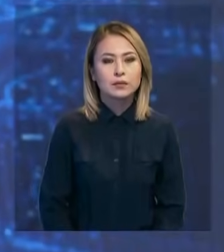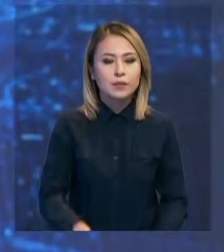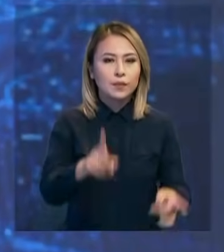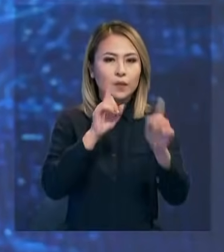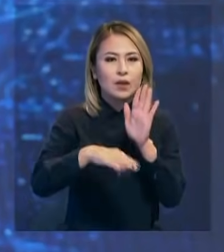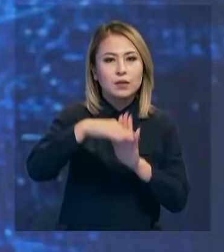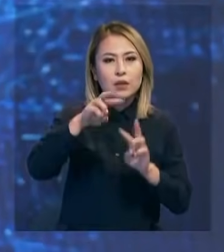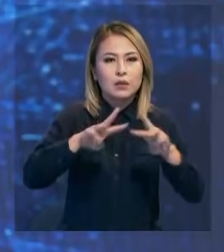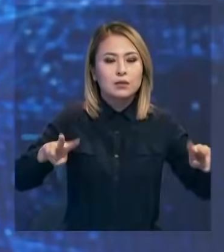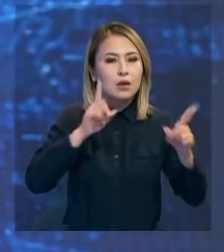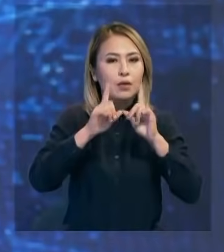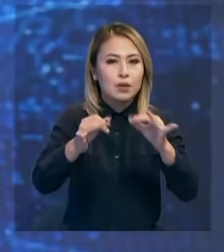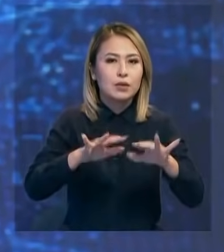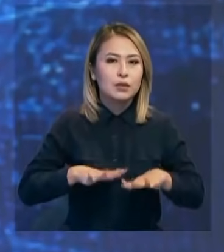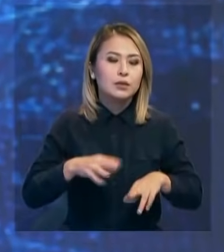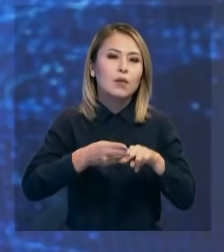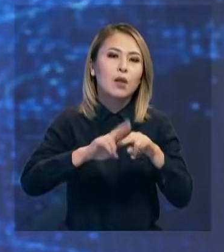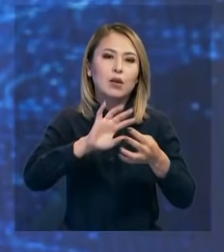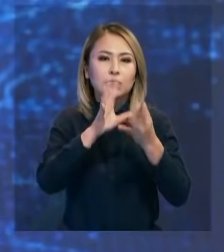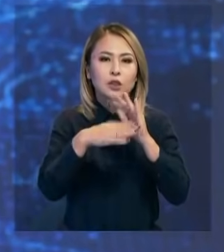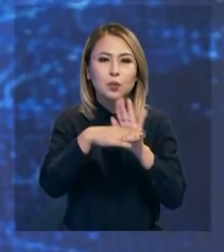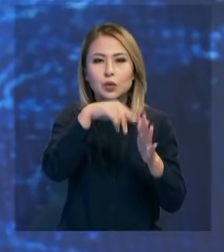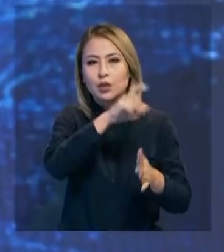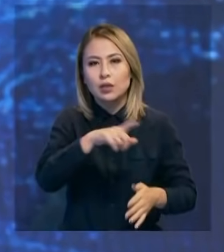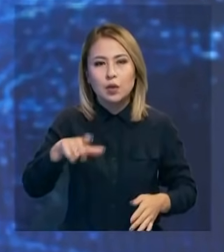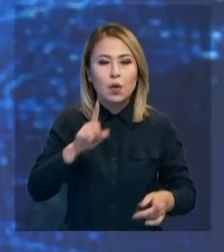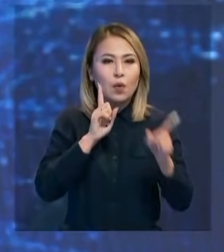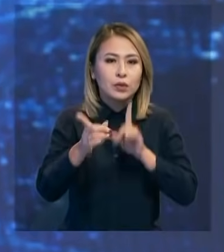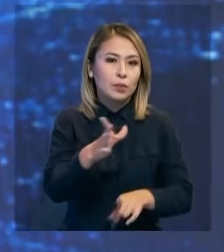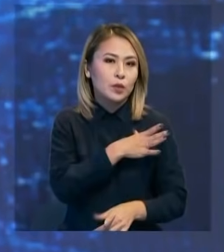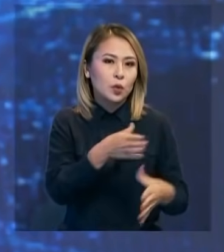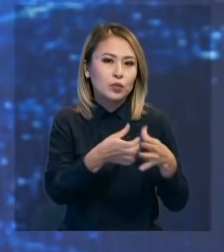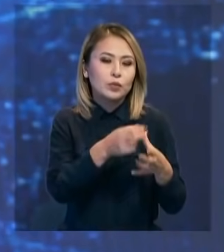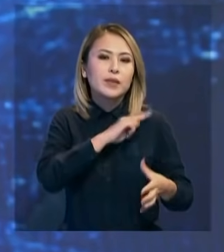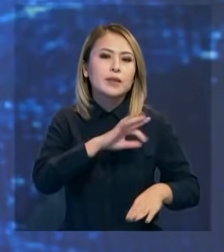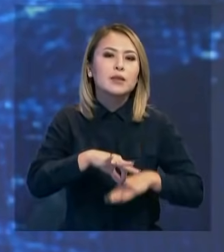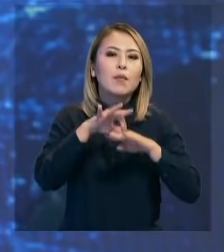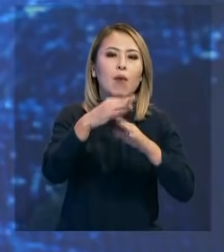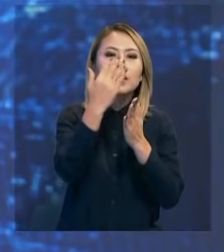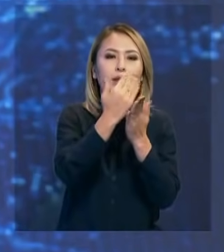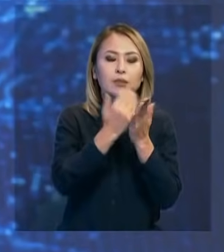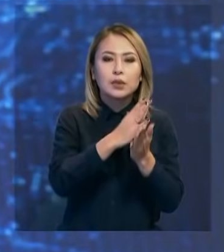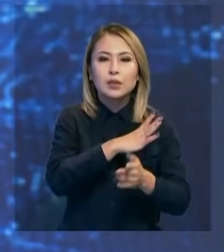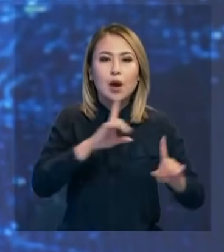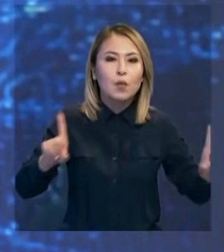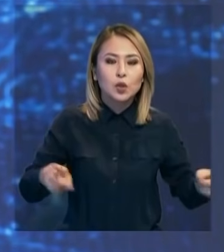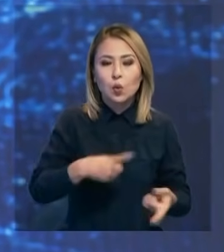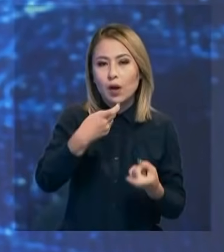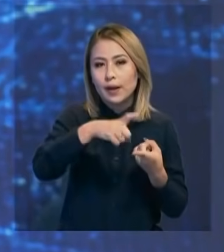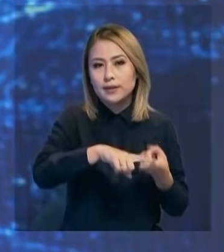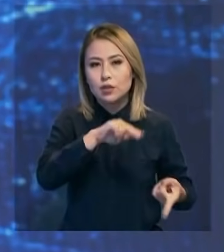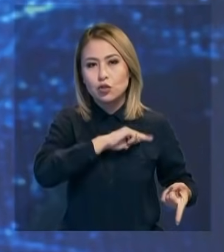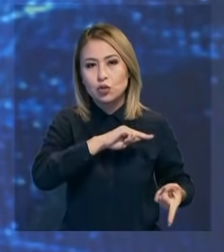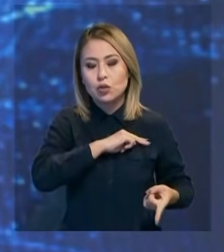Сенатта жаңартылған құрамдағы өңір депутаттық тобының отырысы өтті. Аталған топтың жұмысындағы негізгі бағыттардың бірі